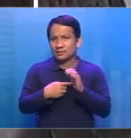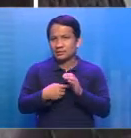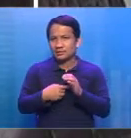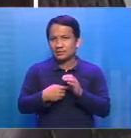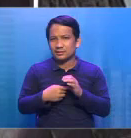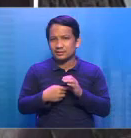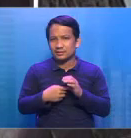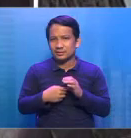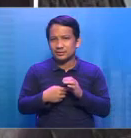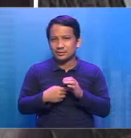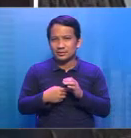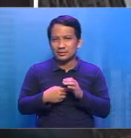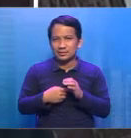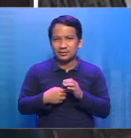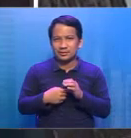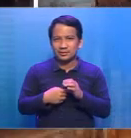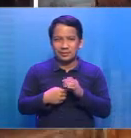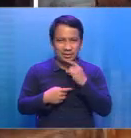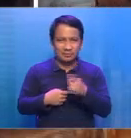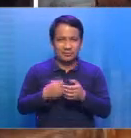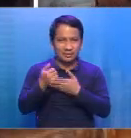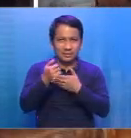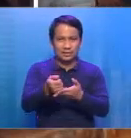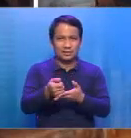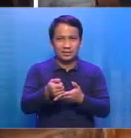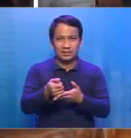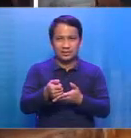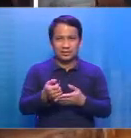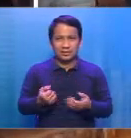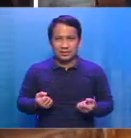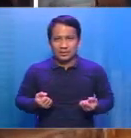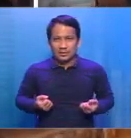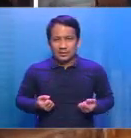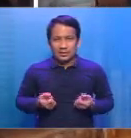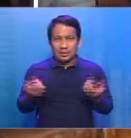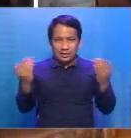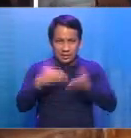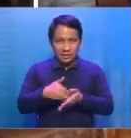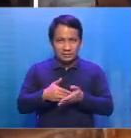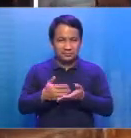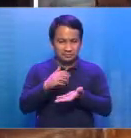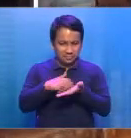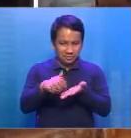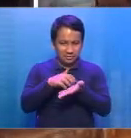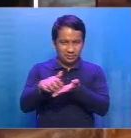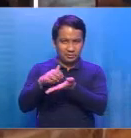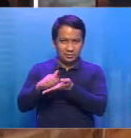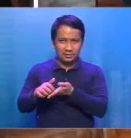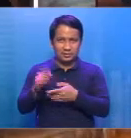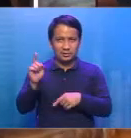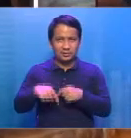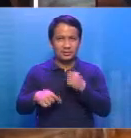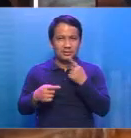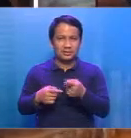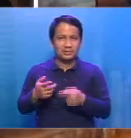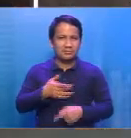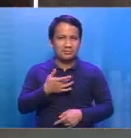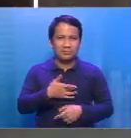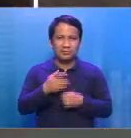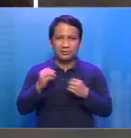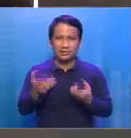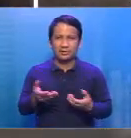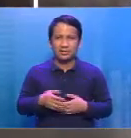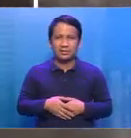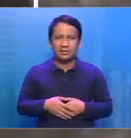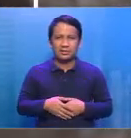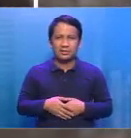Iron Crotch Technique. Sa tulong ng breathing exercise at paulit-ulit na practice, hindi na rin niya ito nararamdaman. Hindi